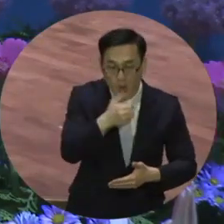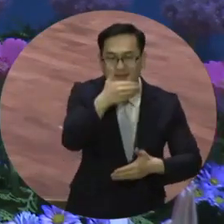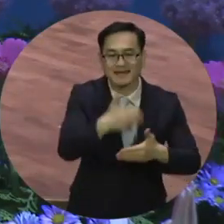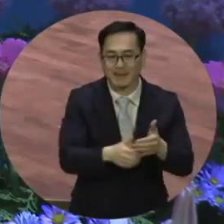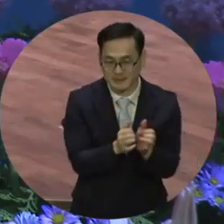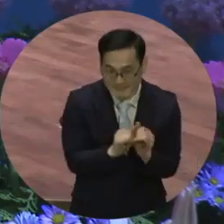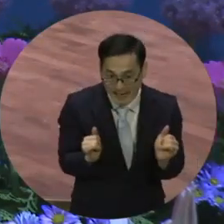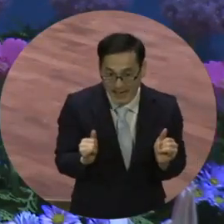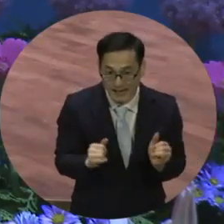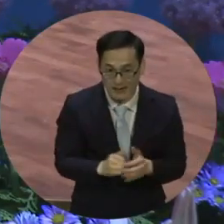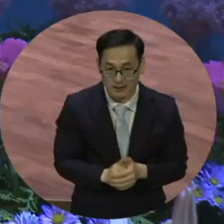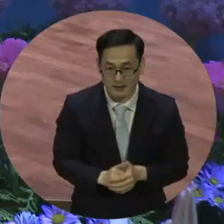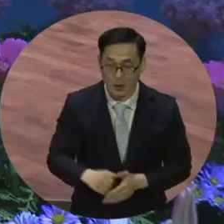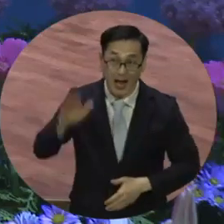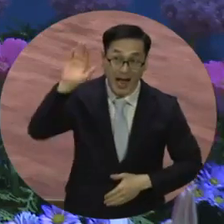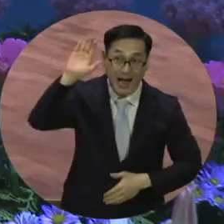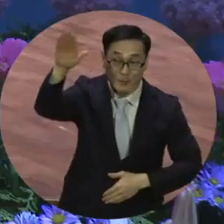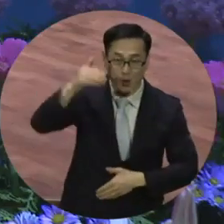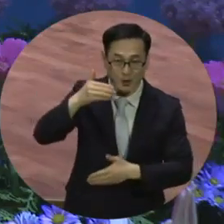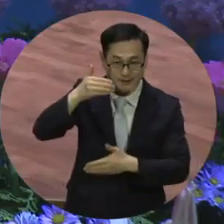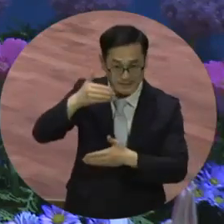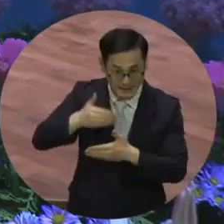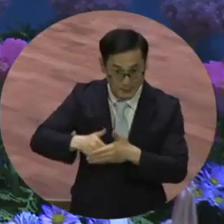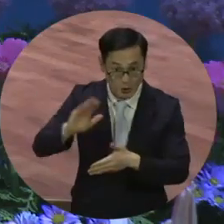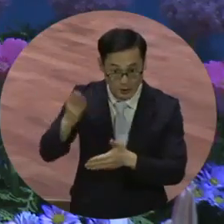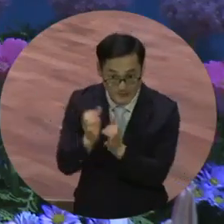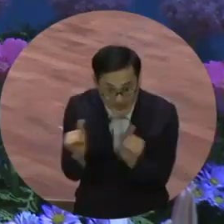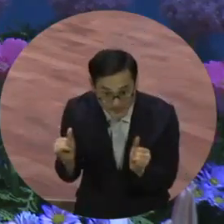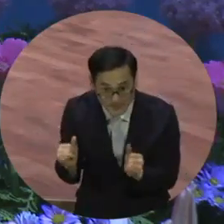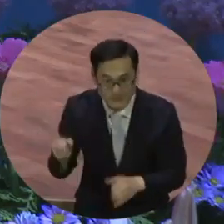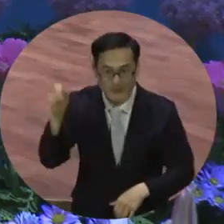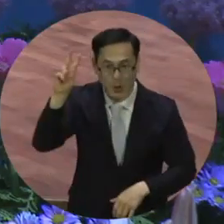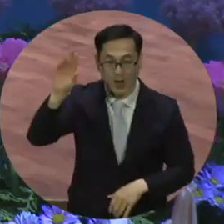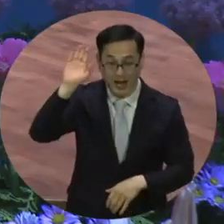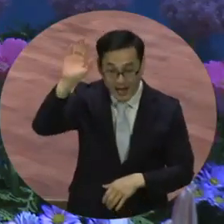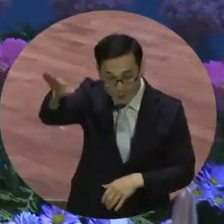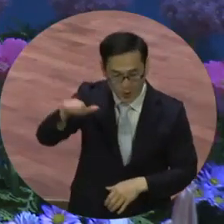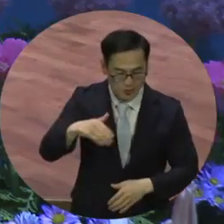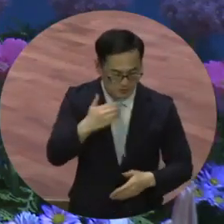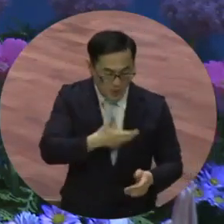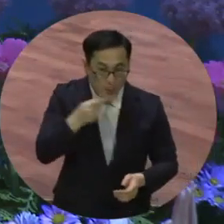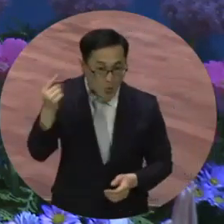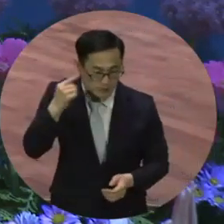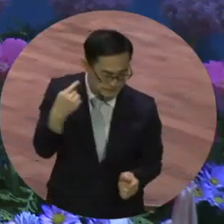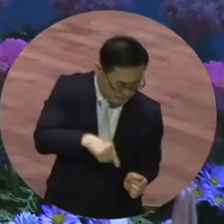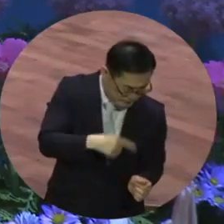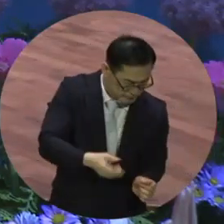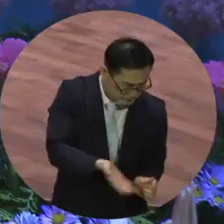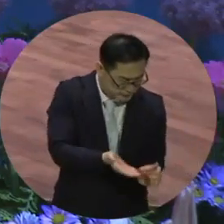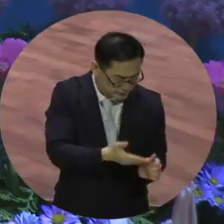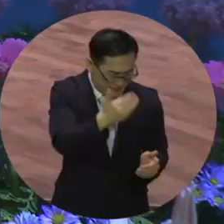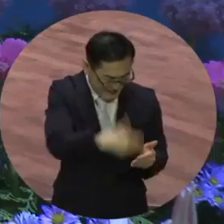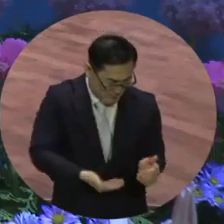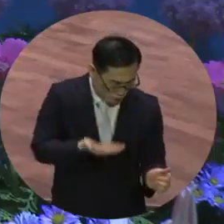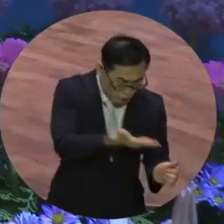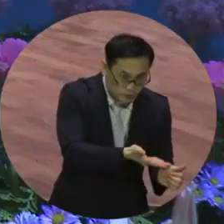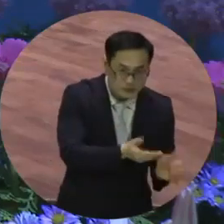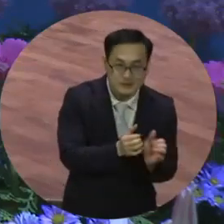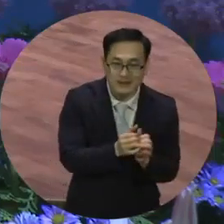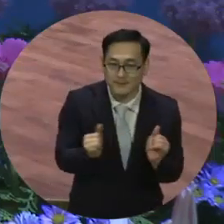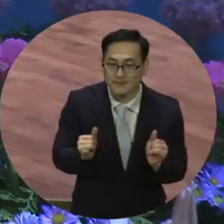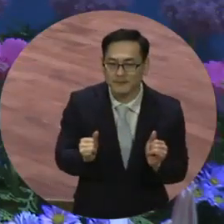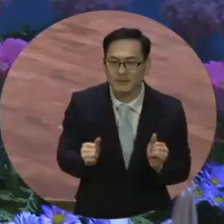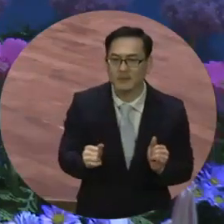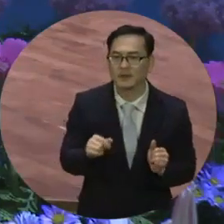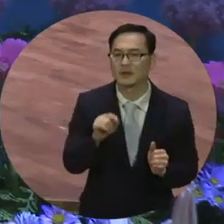남는 자, 남을 자, 남길 자. 이렇게 우리 후대들을 이렇게 지금